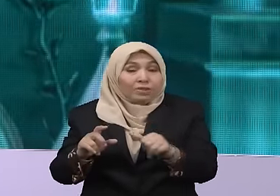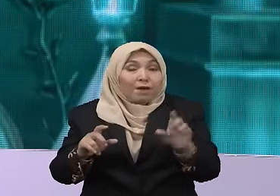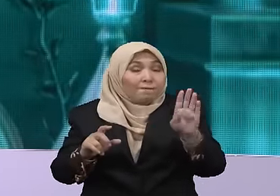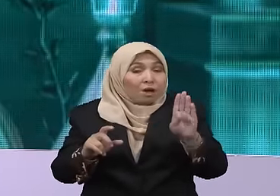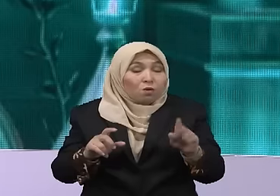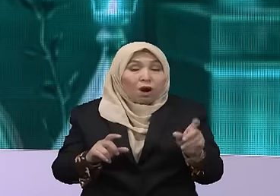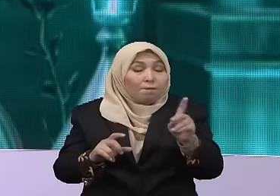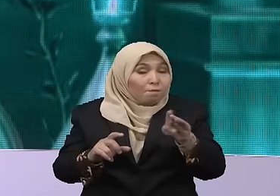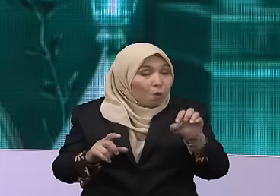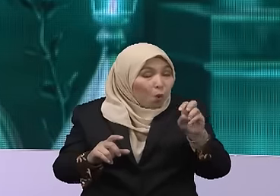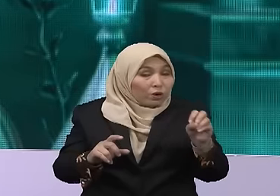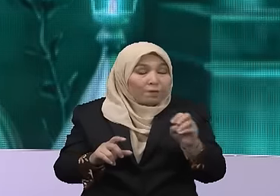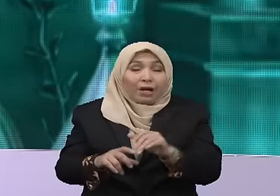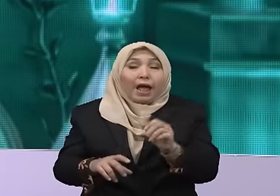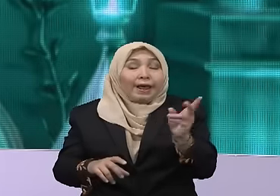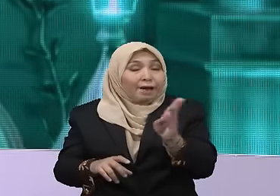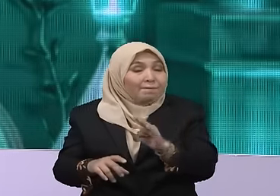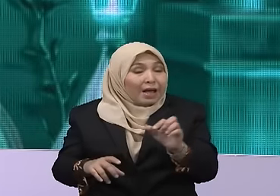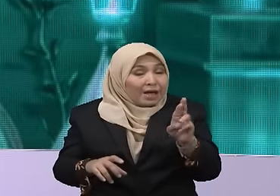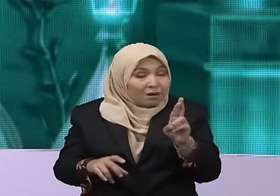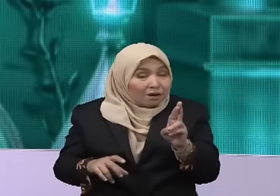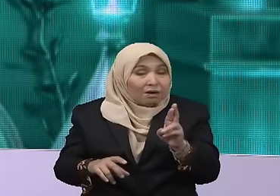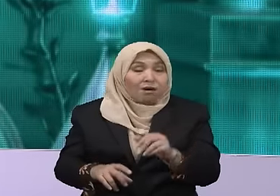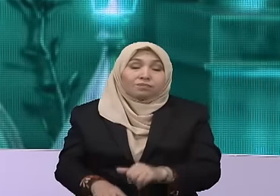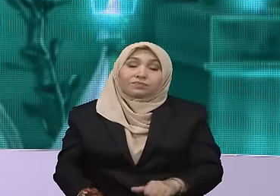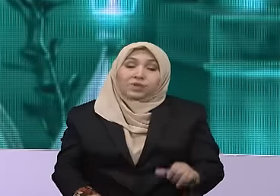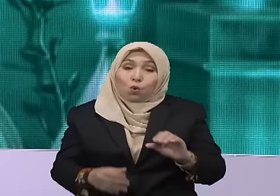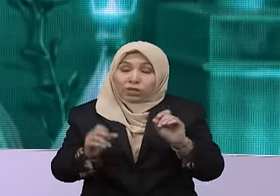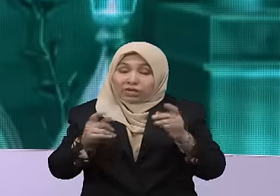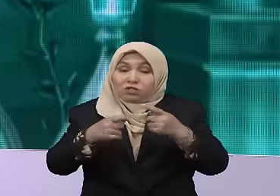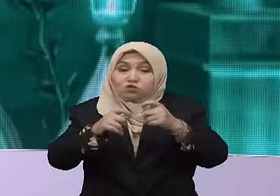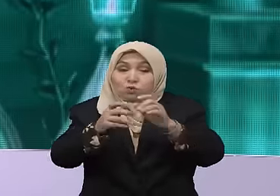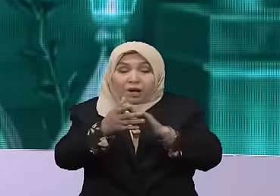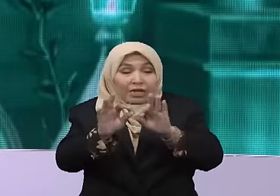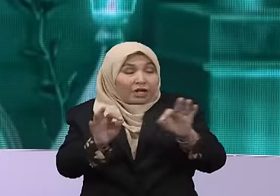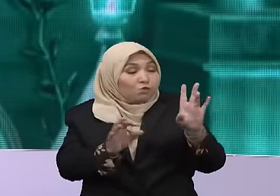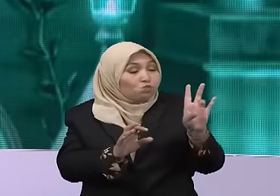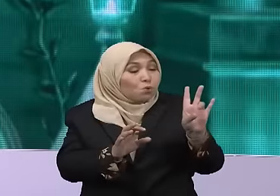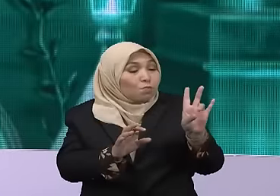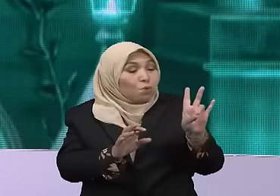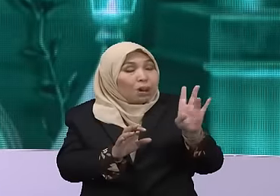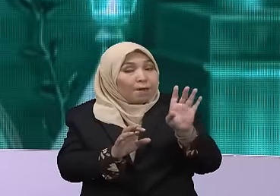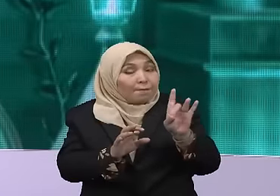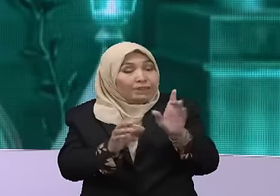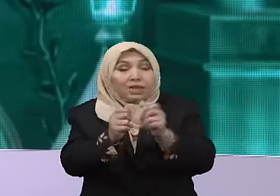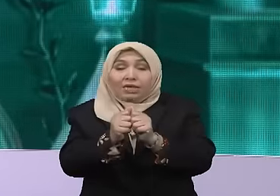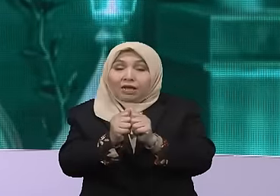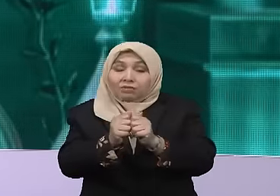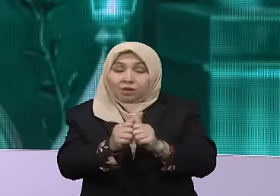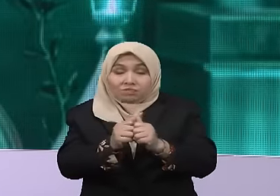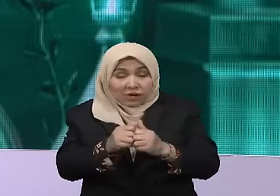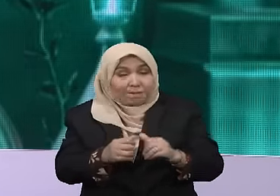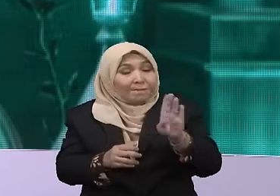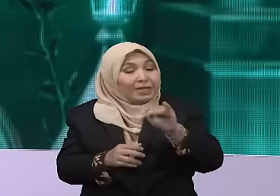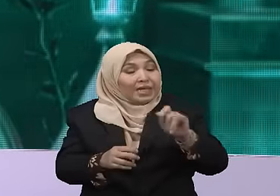jadi akbar, bukan akbar, akbar, akbar. Baik, kita cuba ayat 78 dengan bacaan murattal